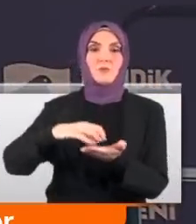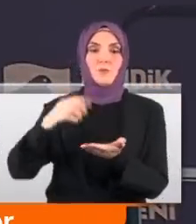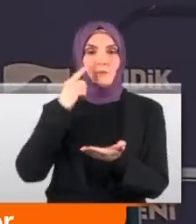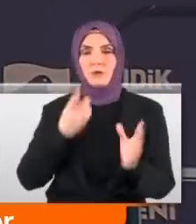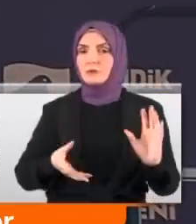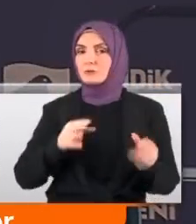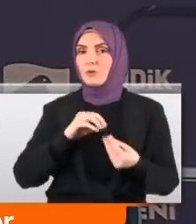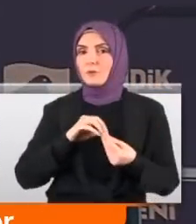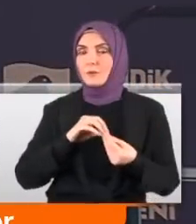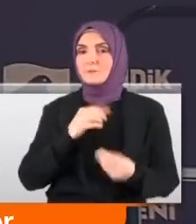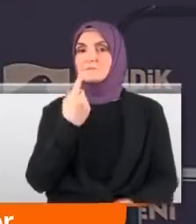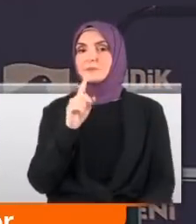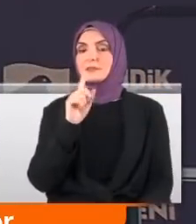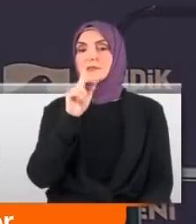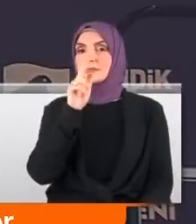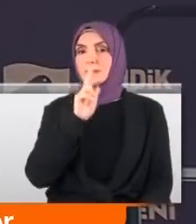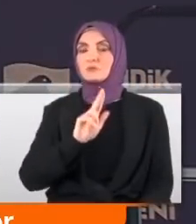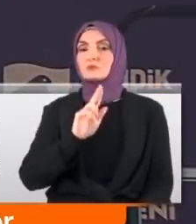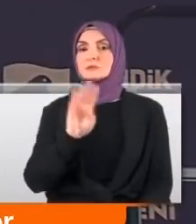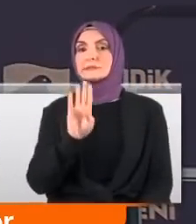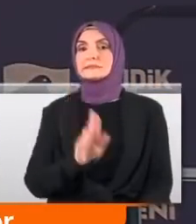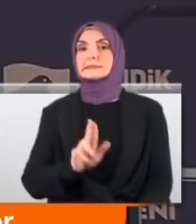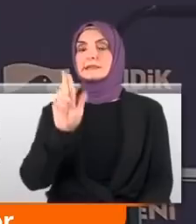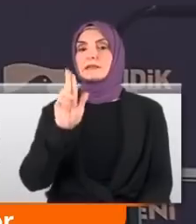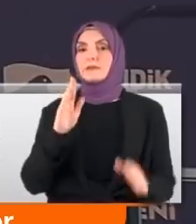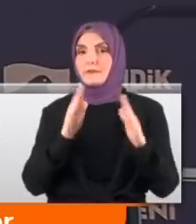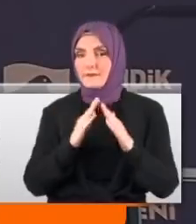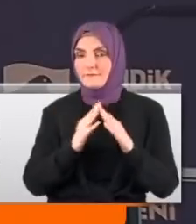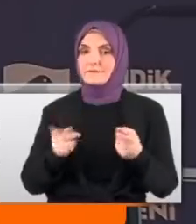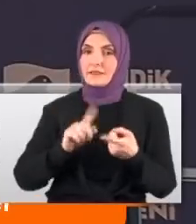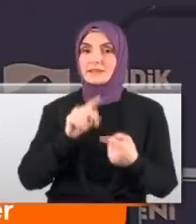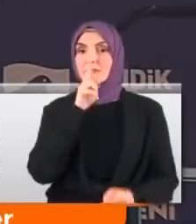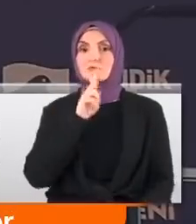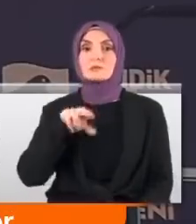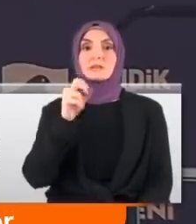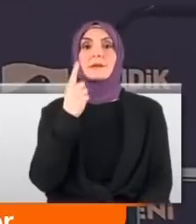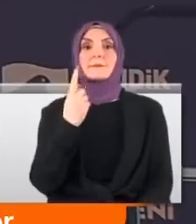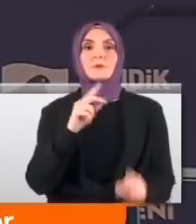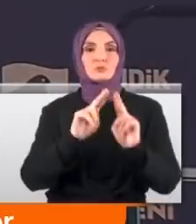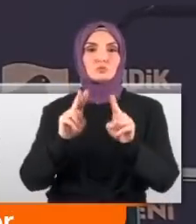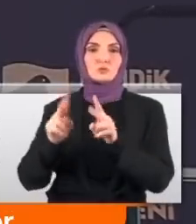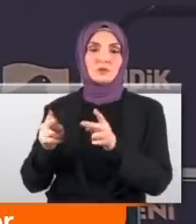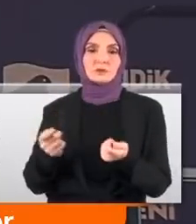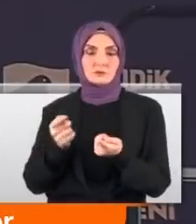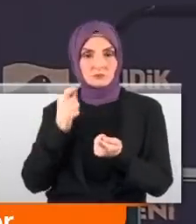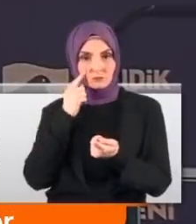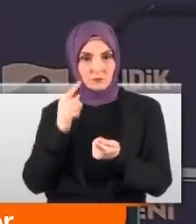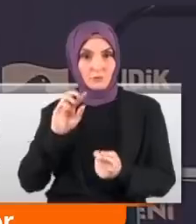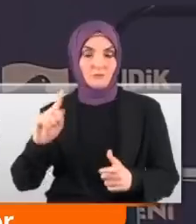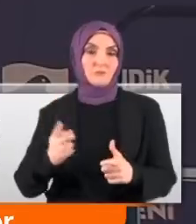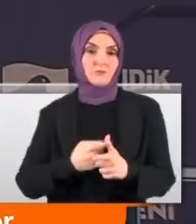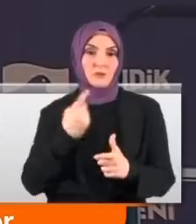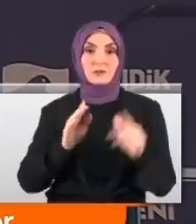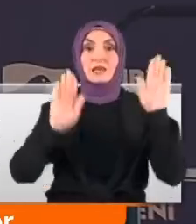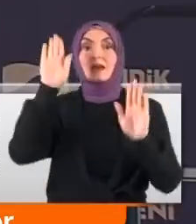toplamda 1747 konut ve 281 dükkandan oluşan projemizin